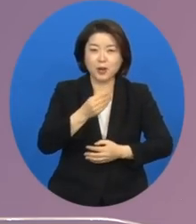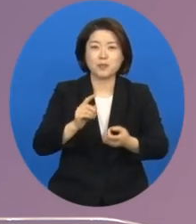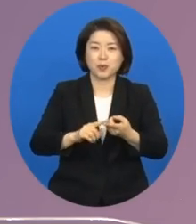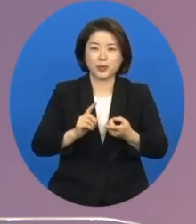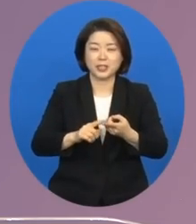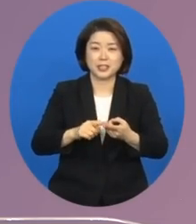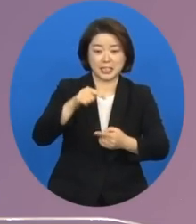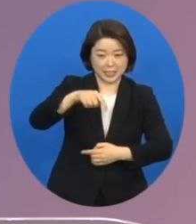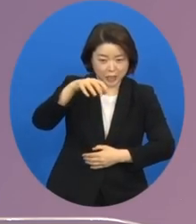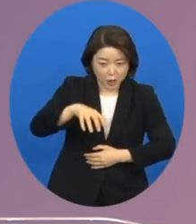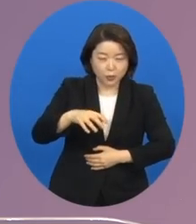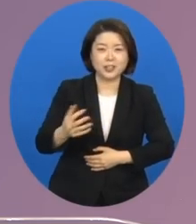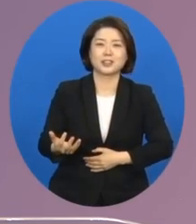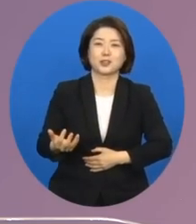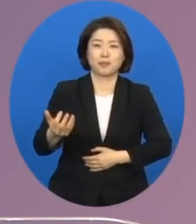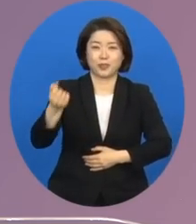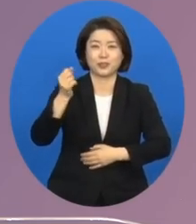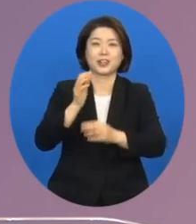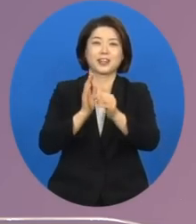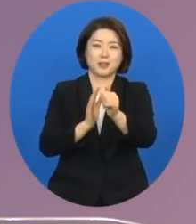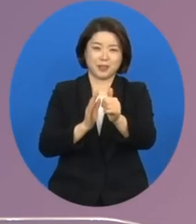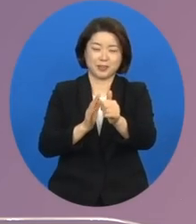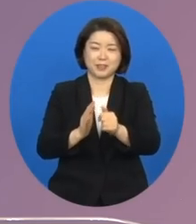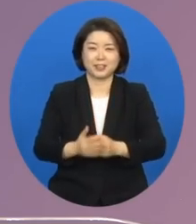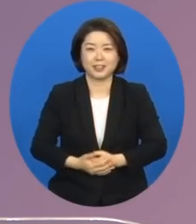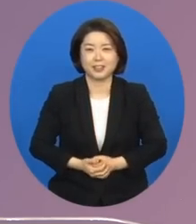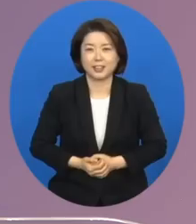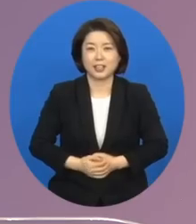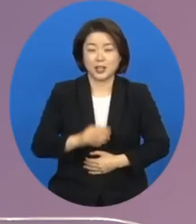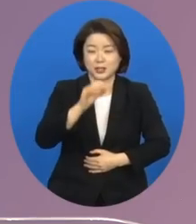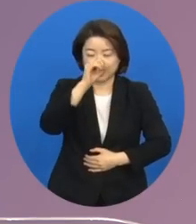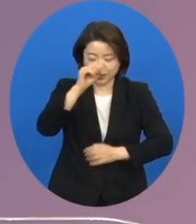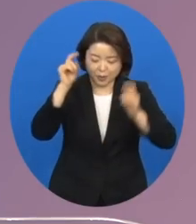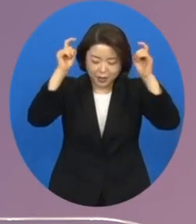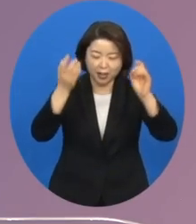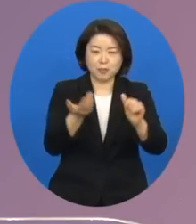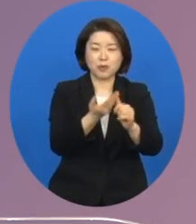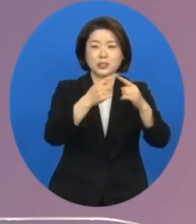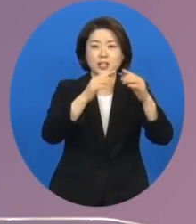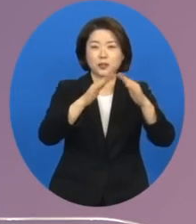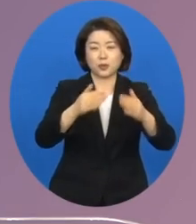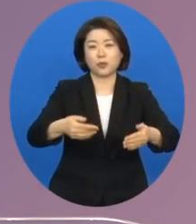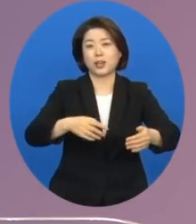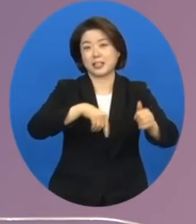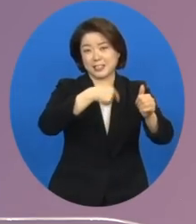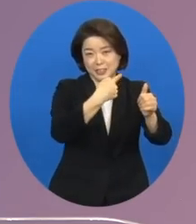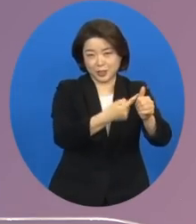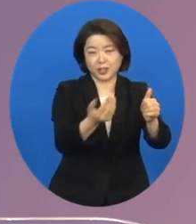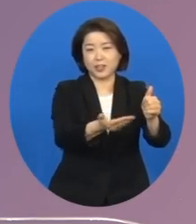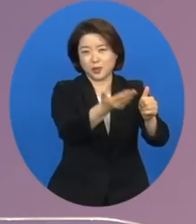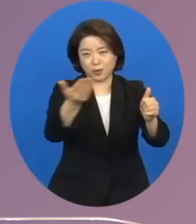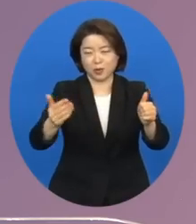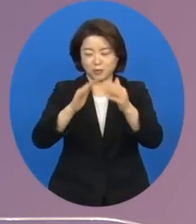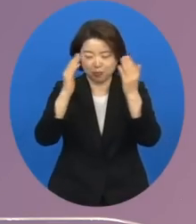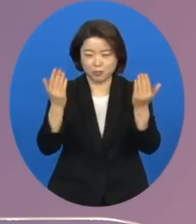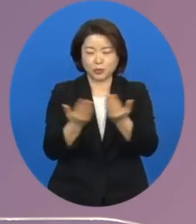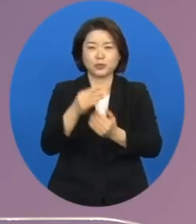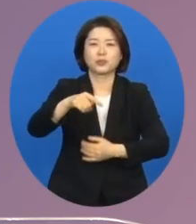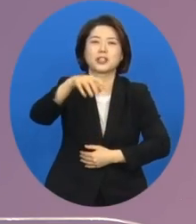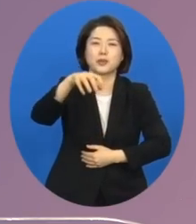이곳에서 누리시기를 축복합니다 선한목자교회에 속하신 모든 성도님들 이제 이곳에서